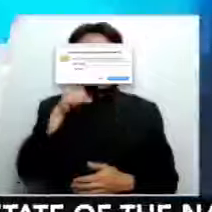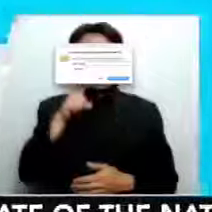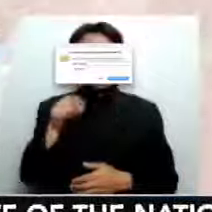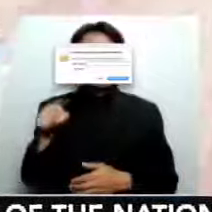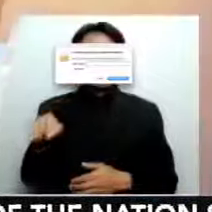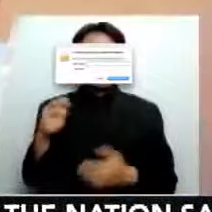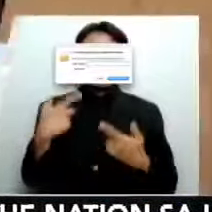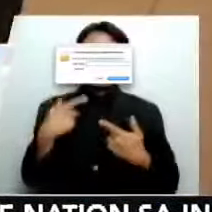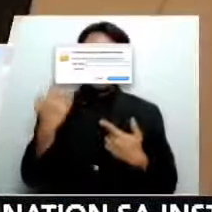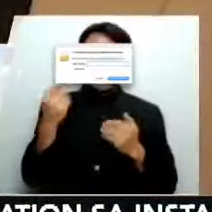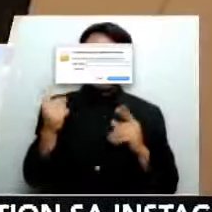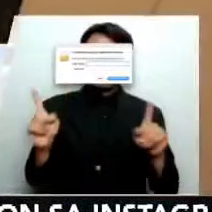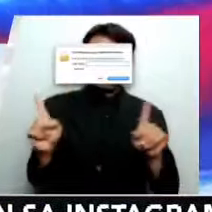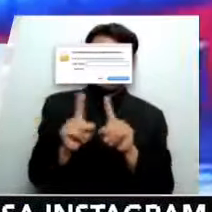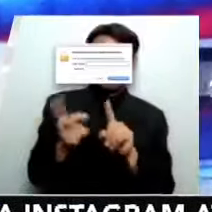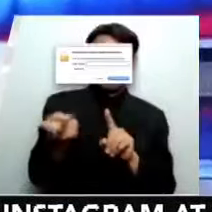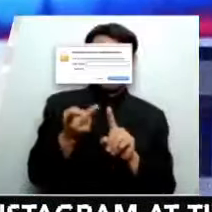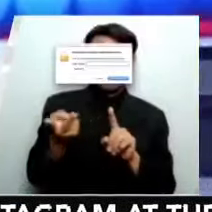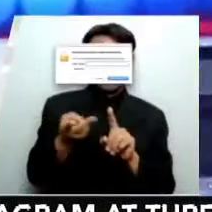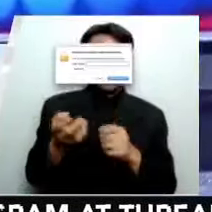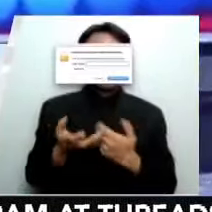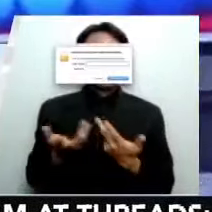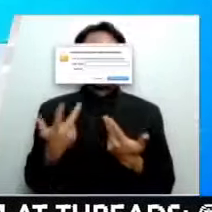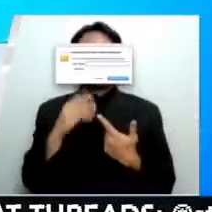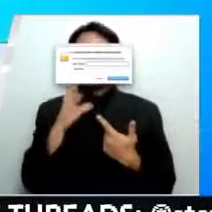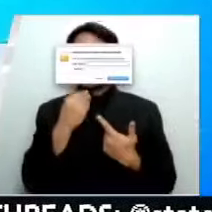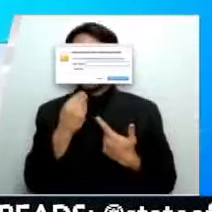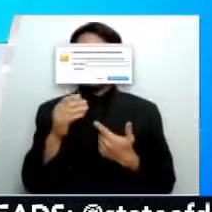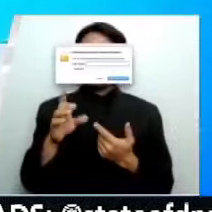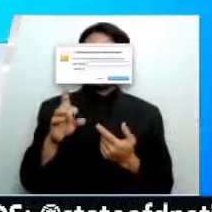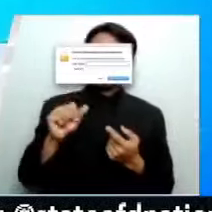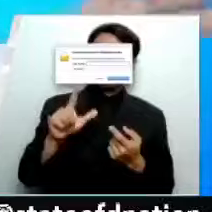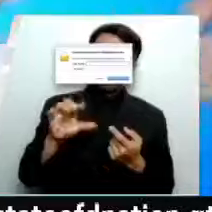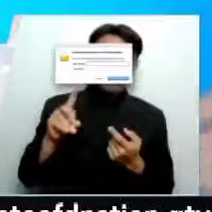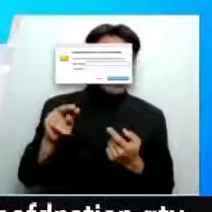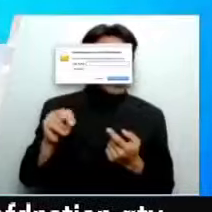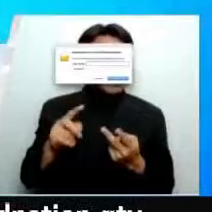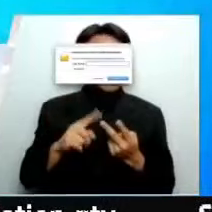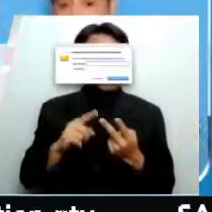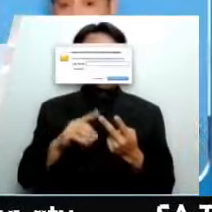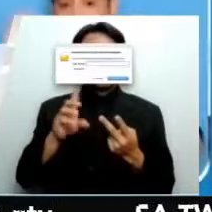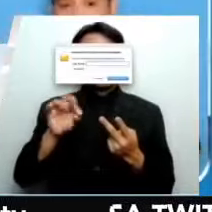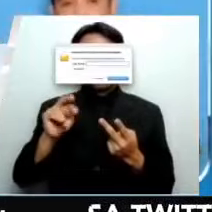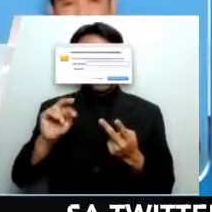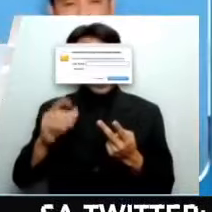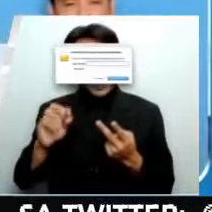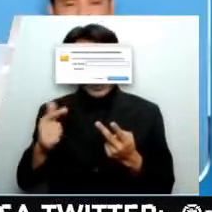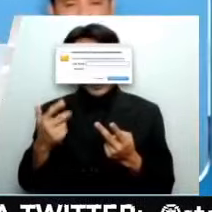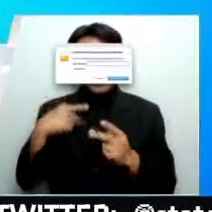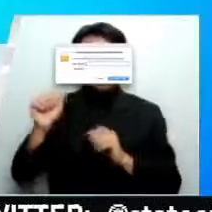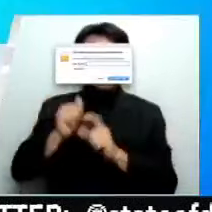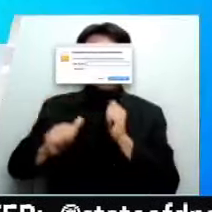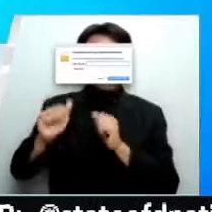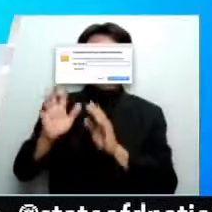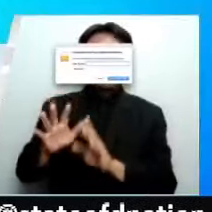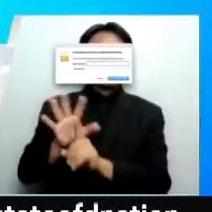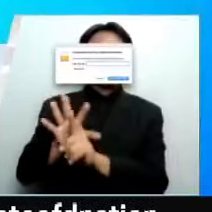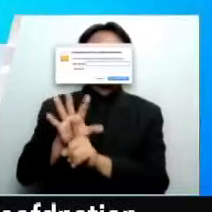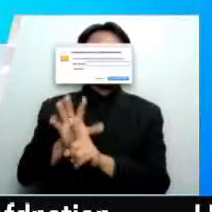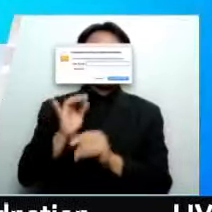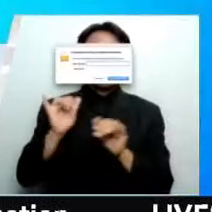kami. Alden, Ding Dong, Sana magkasama ulit kami. Dennis, yeah. Ninong Kim.